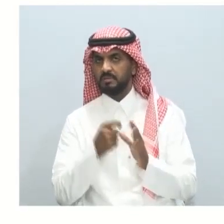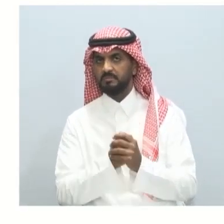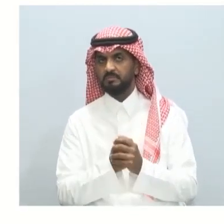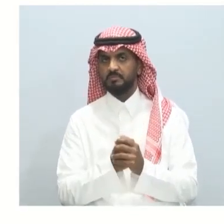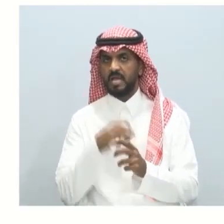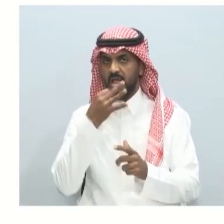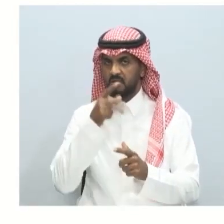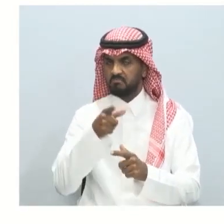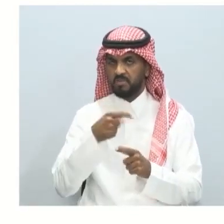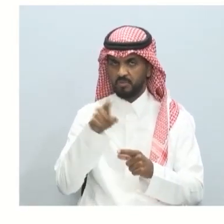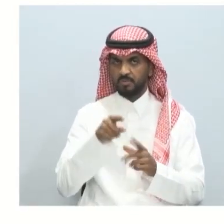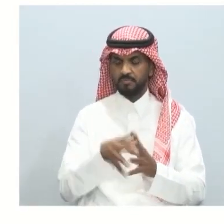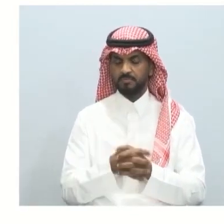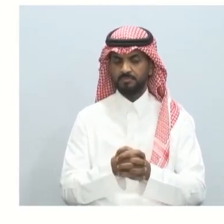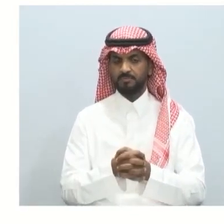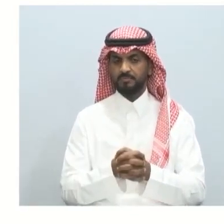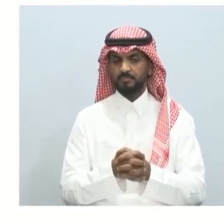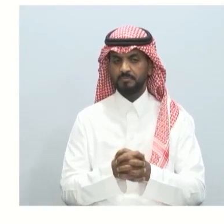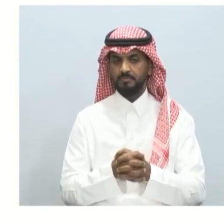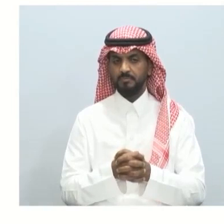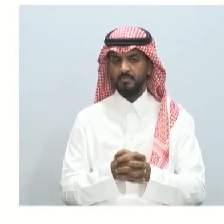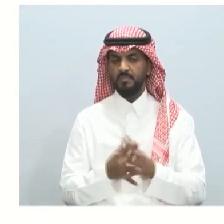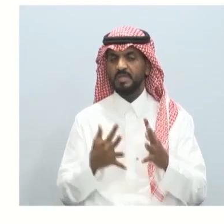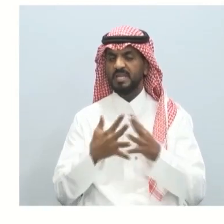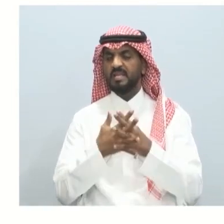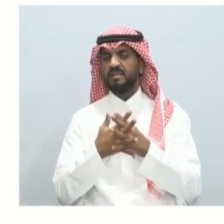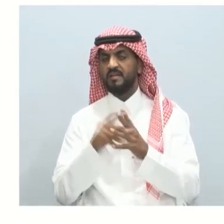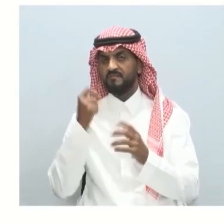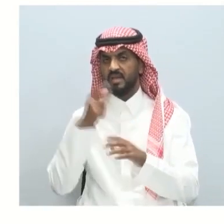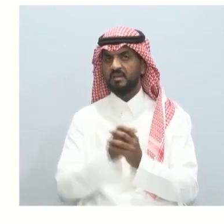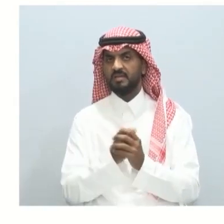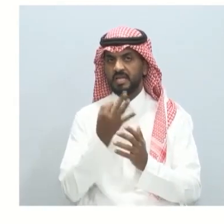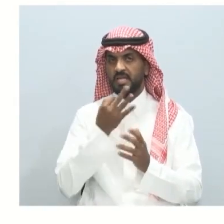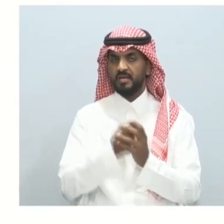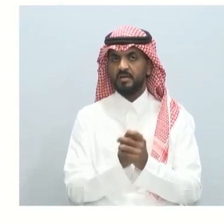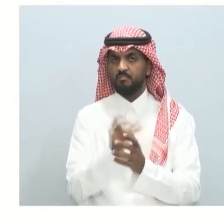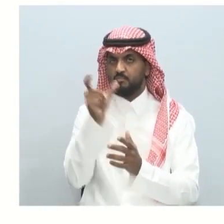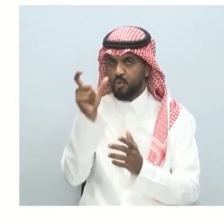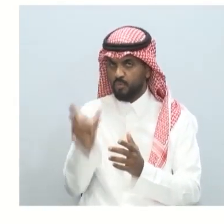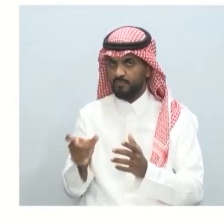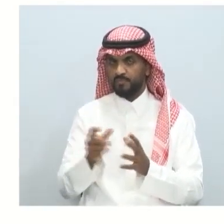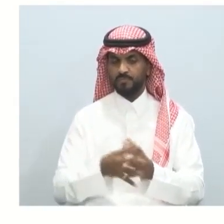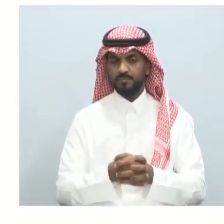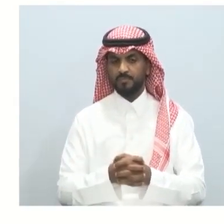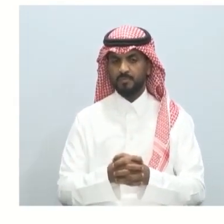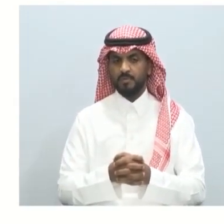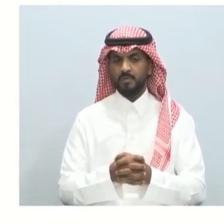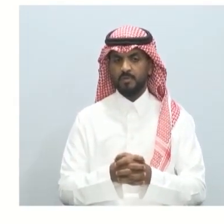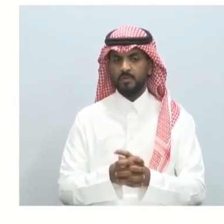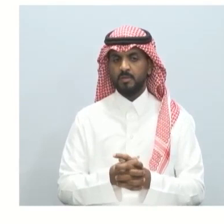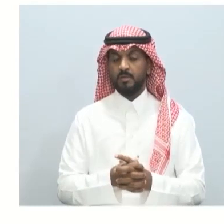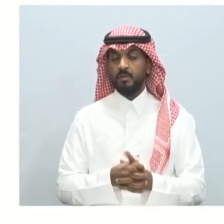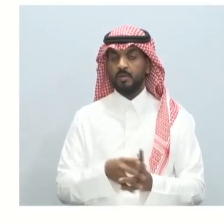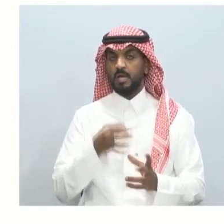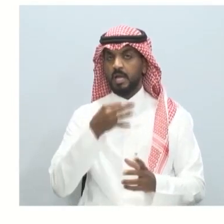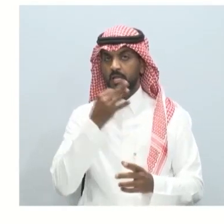وزميلك يذكر تعليق وهكذا هنا من خلال الافكار القرائيه ما موقف الشخصي خلال ذلك نقول مثلا احسنتم